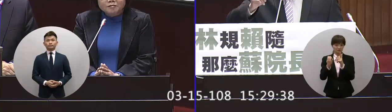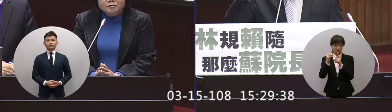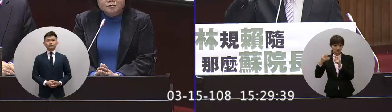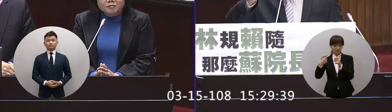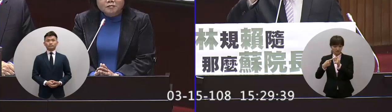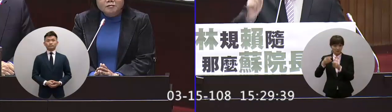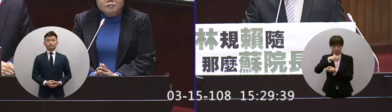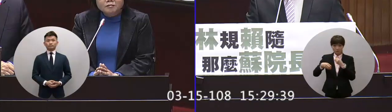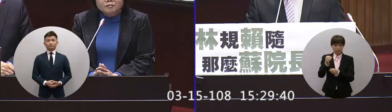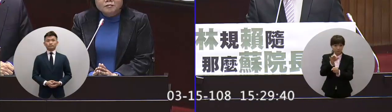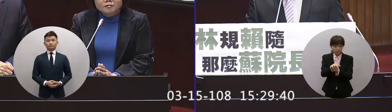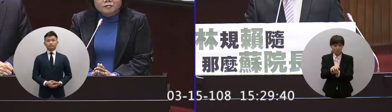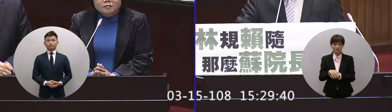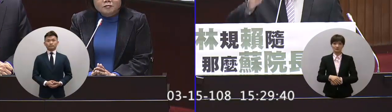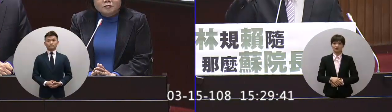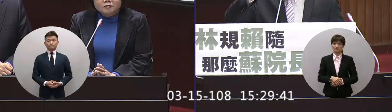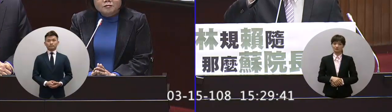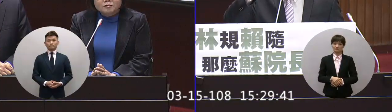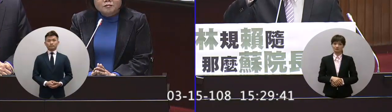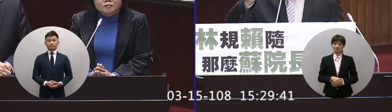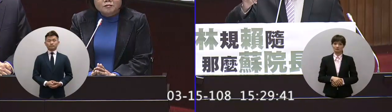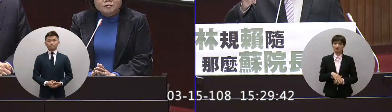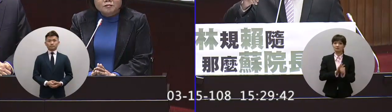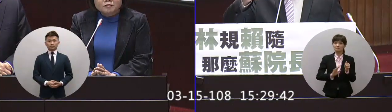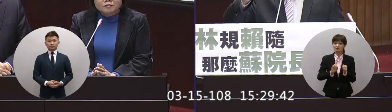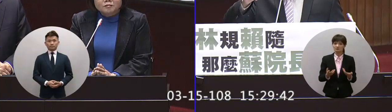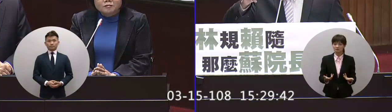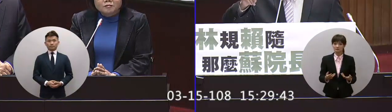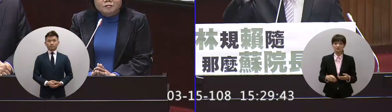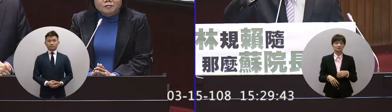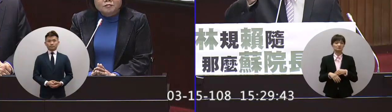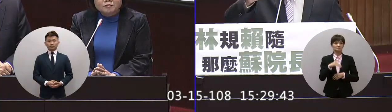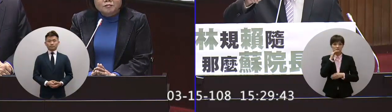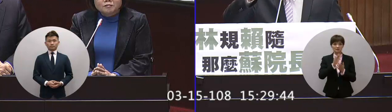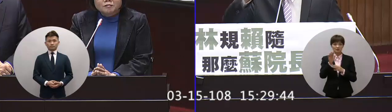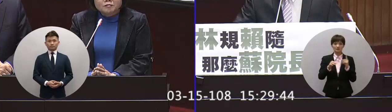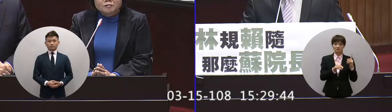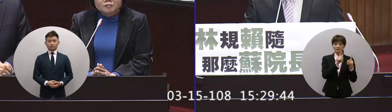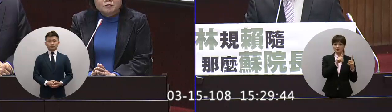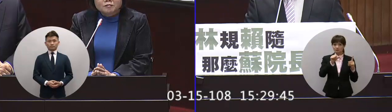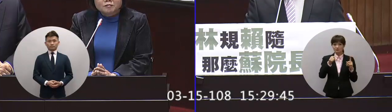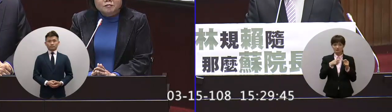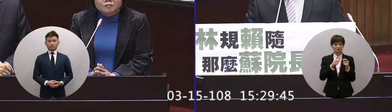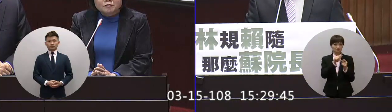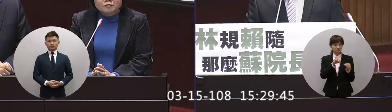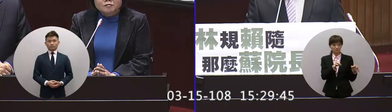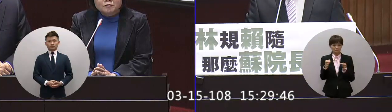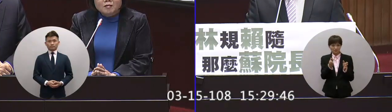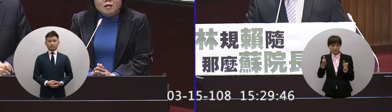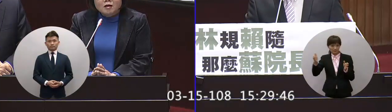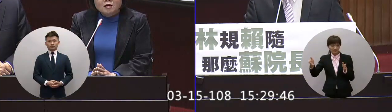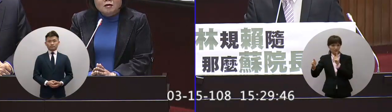不过是让累计负值从117年有没有？从115年延长到117年